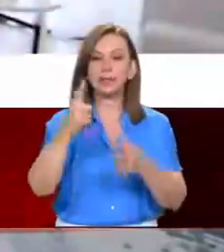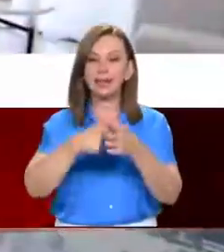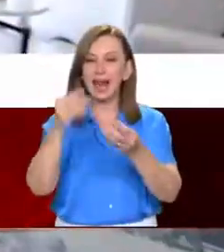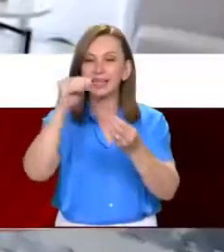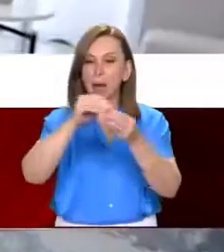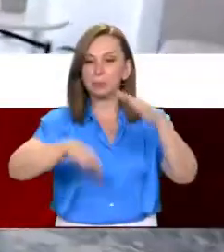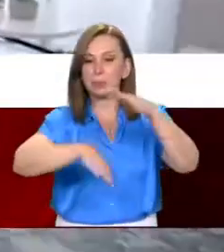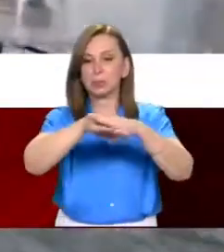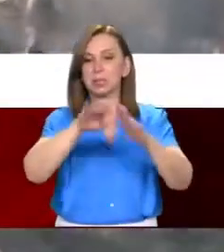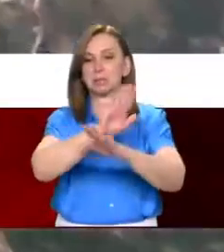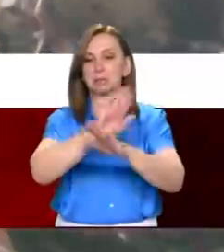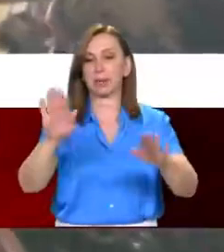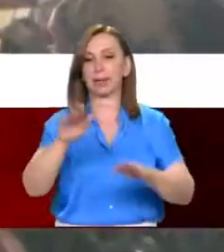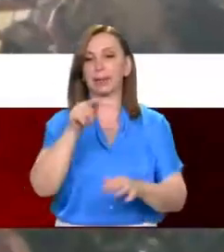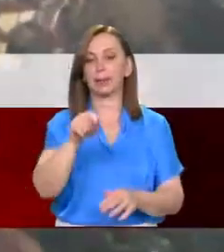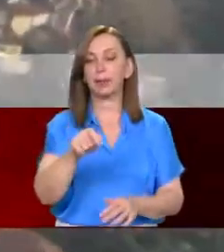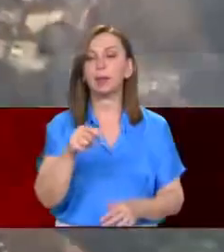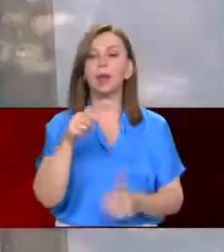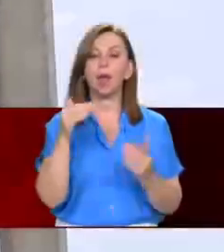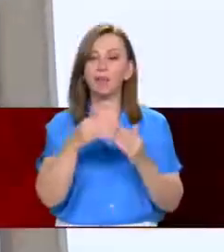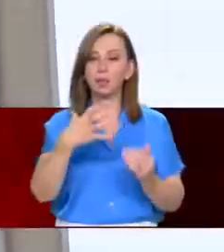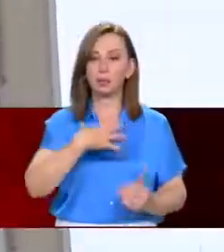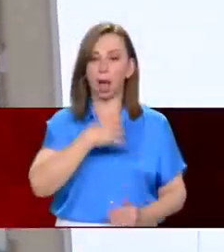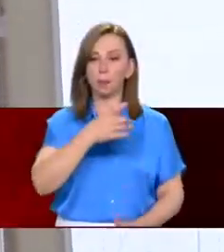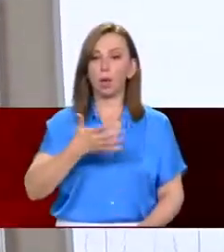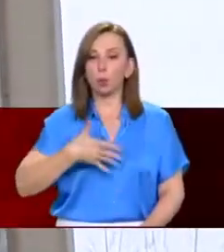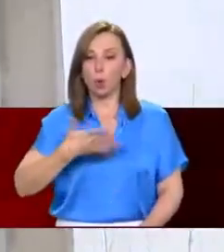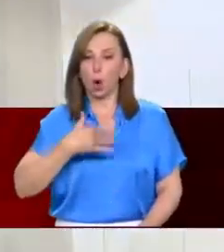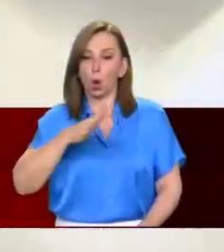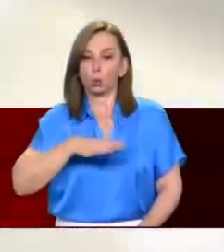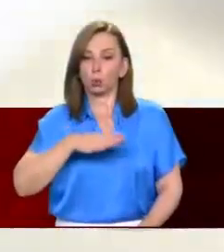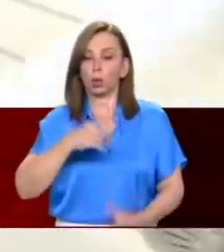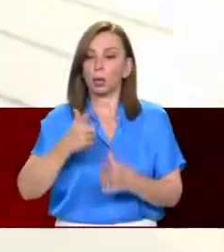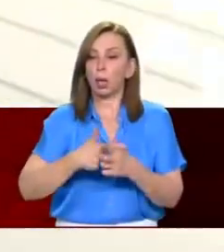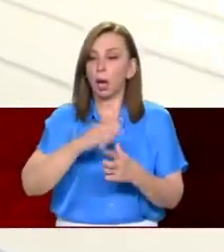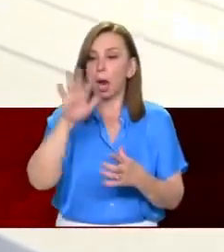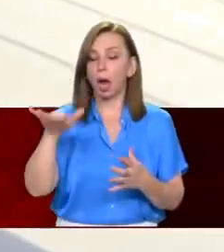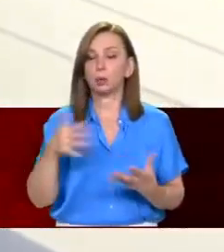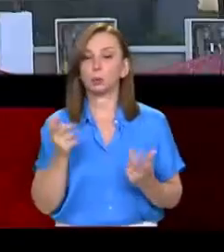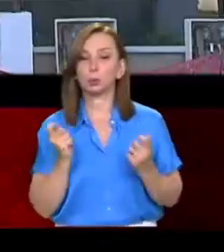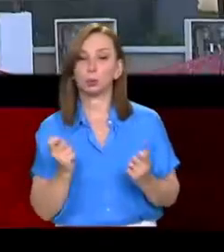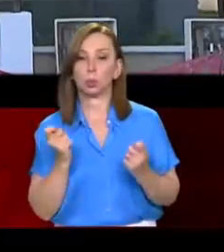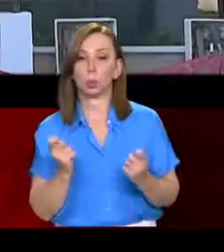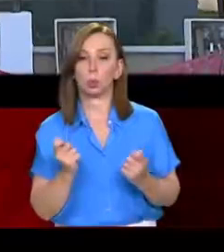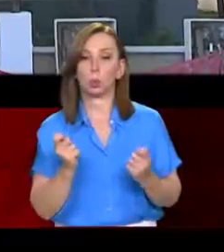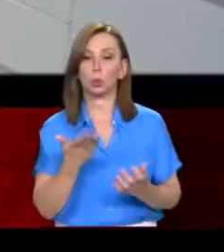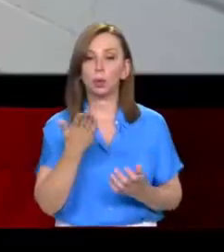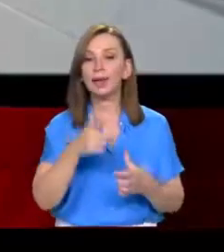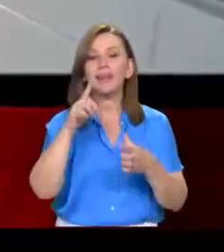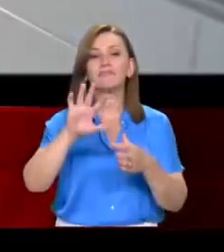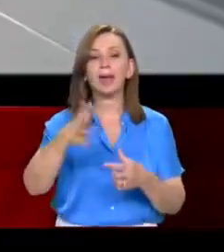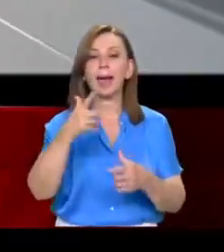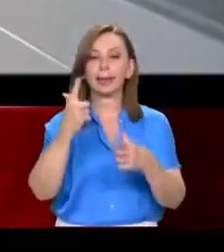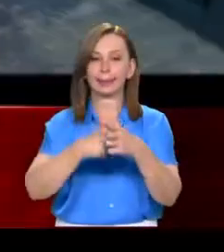sınırı bitti. Üstüne bir de bu istekler kiracının işini daha da zorlaştırdı. İstekler çoğaldı. Ya da kiracının